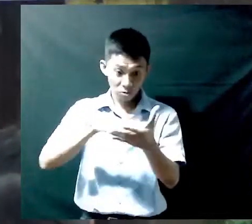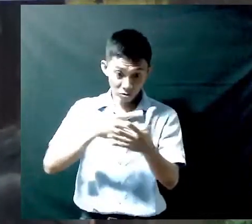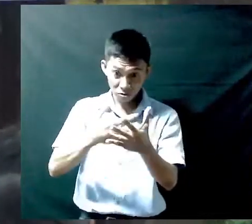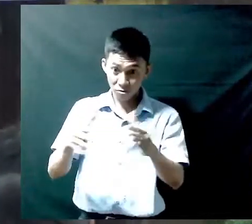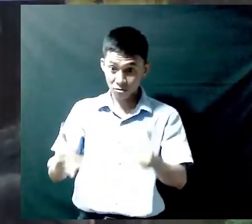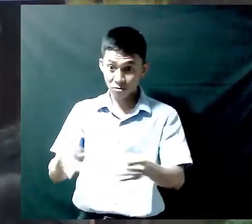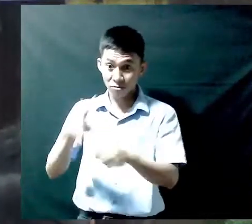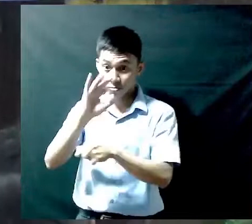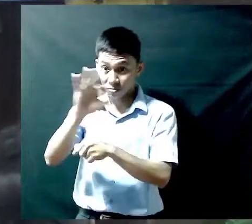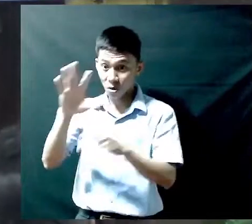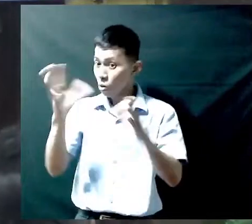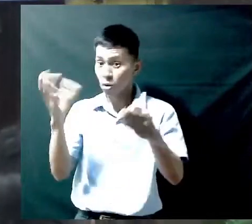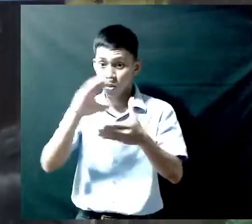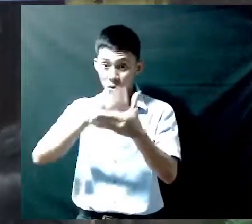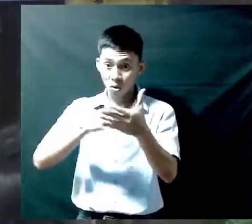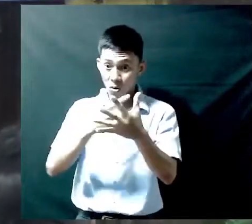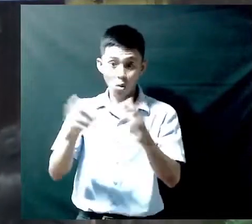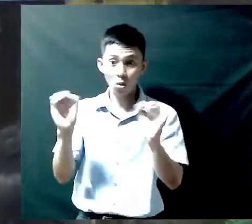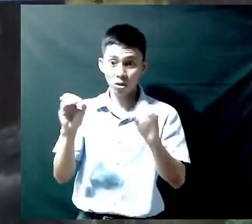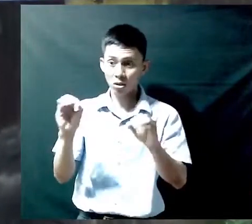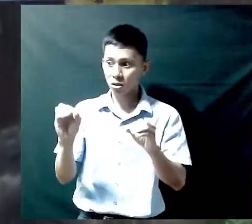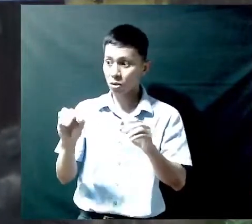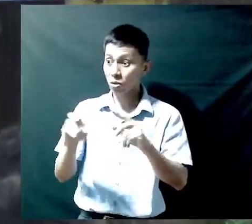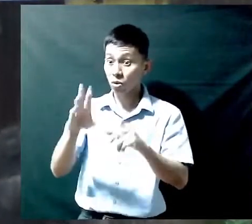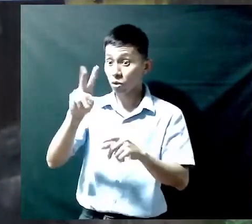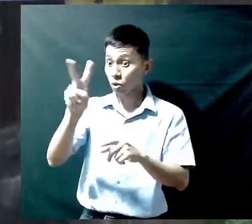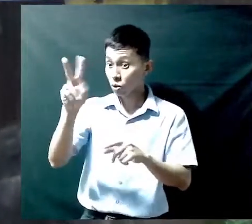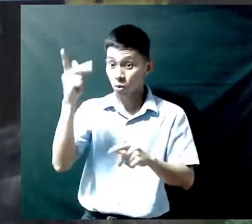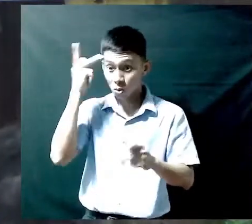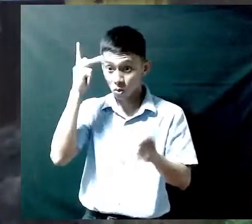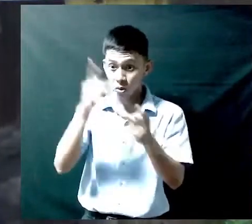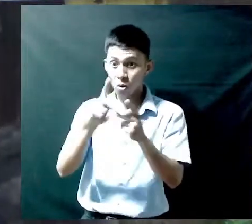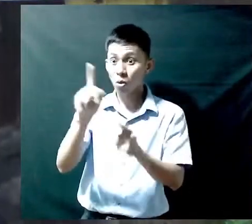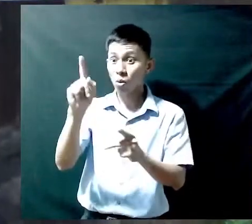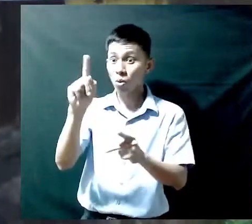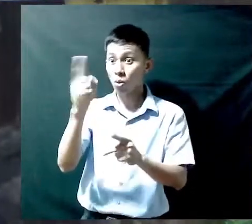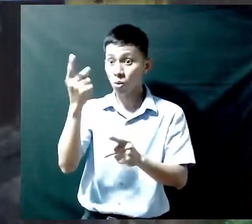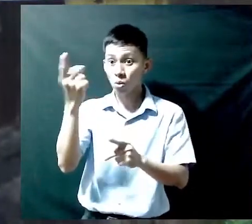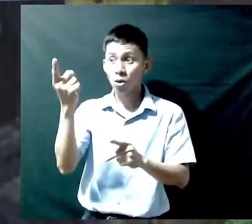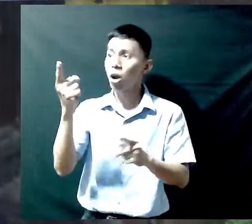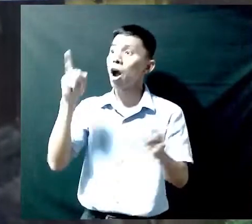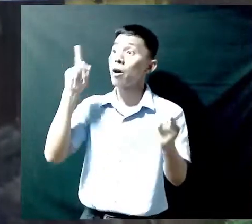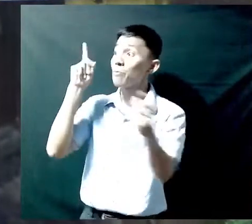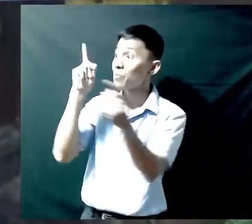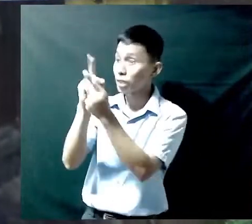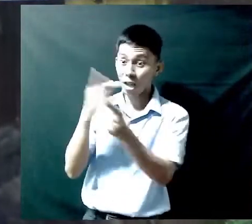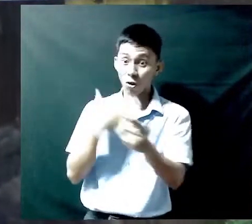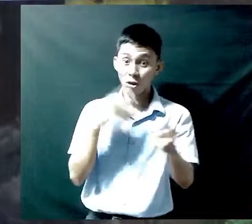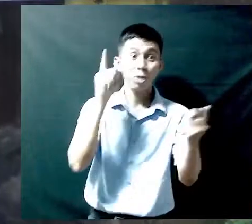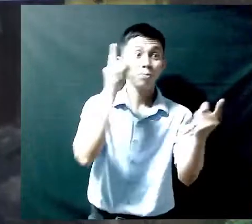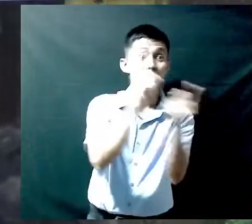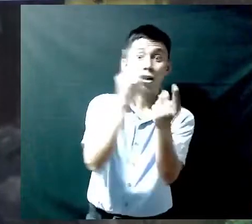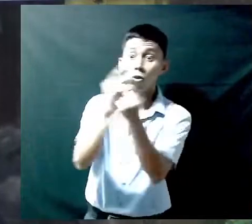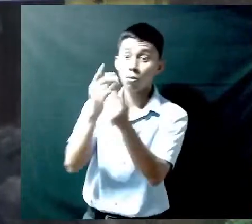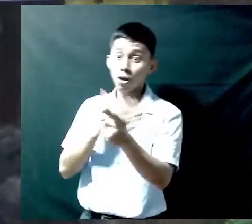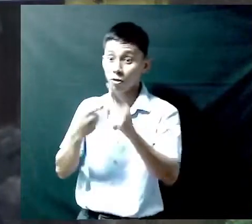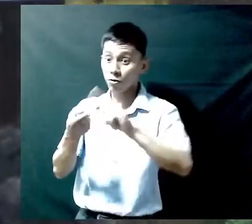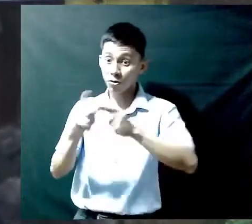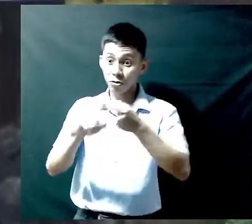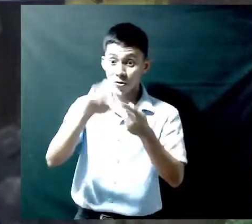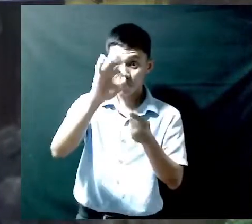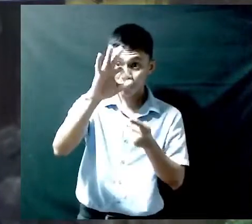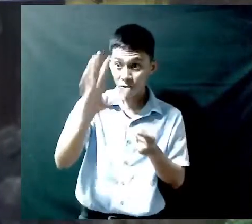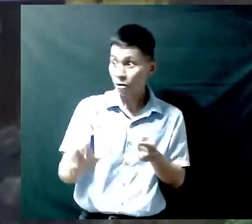Cebu ay dalawa po. Number one, ay i-meet yung mga pastors last Monday para